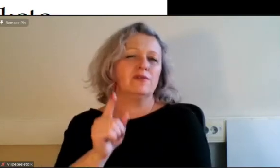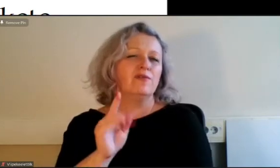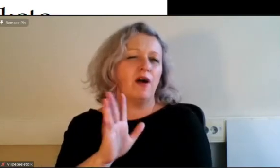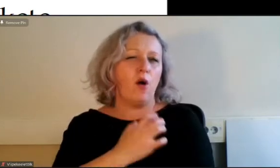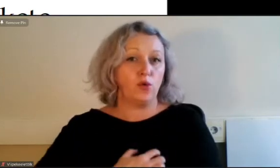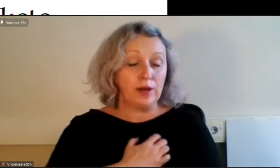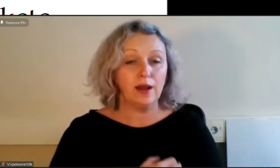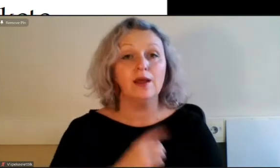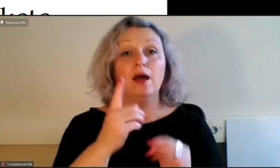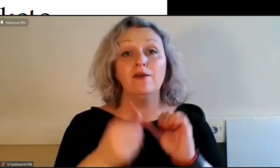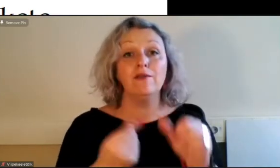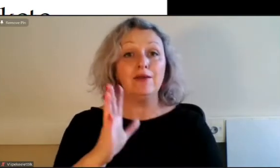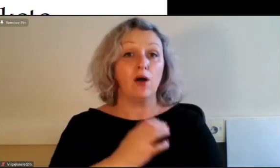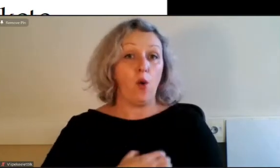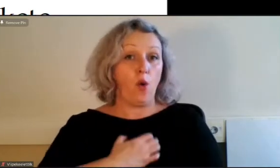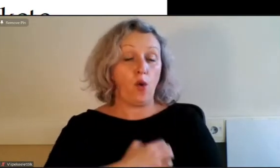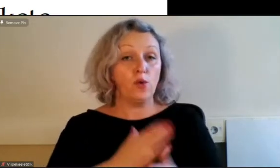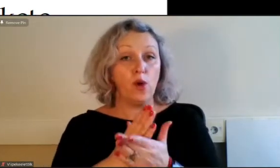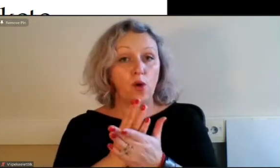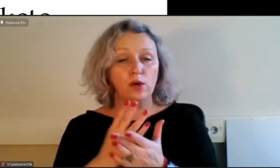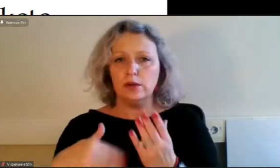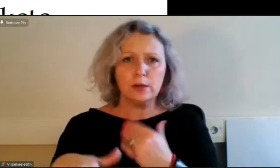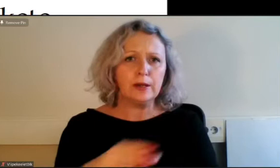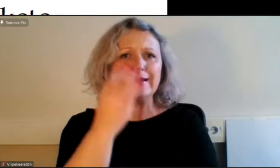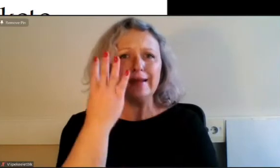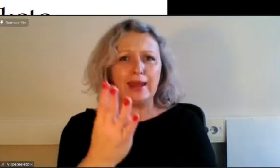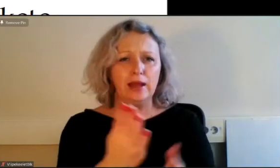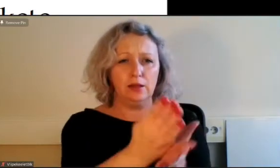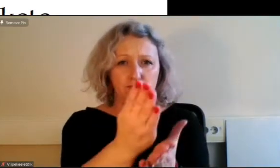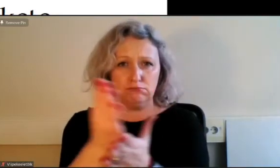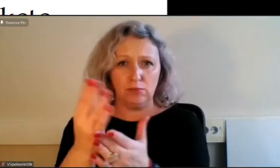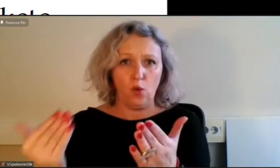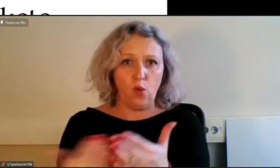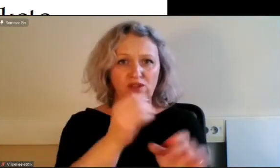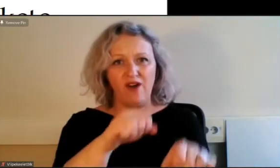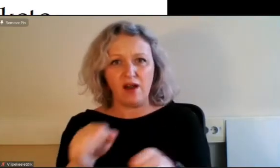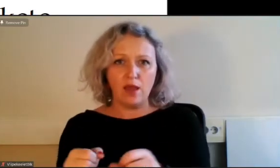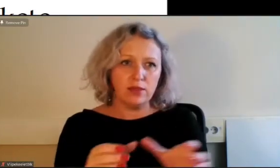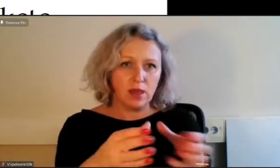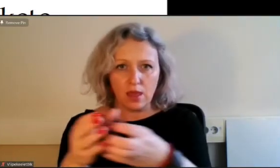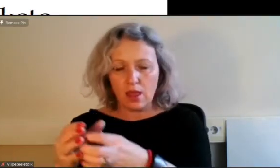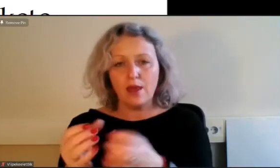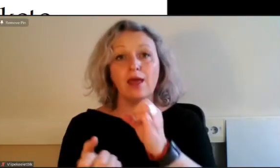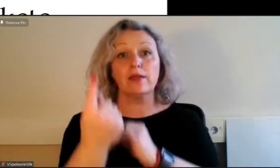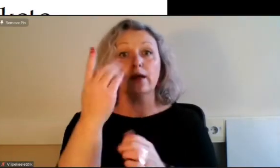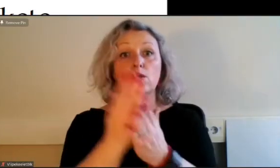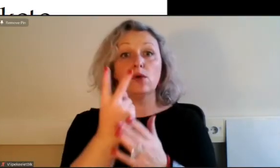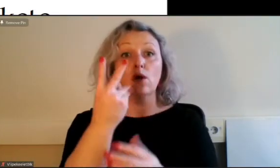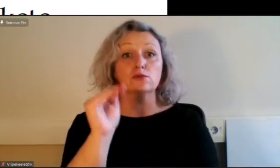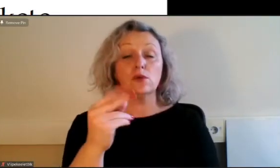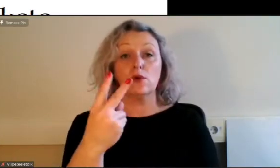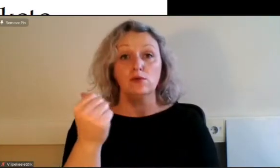äge. Delta natukene suudab läbi murda, aga kõikide variantide puhul on see,